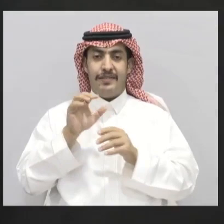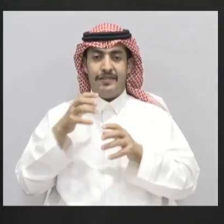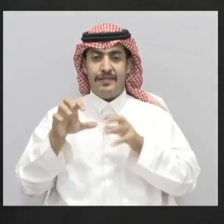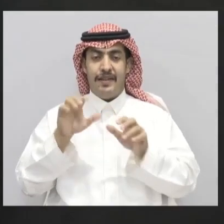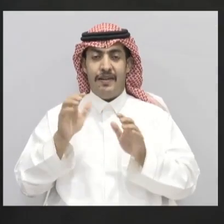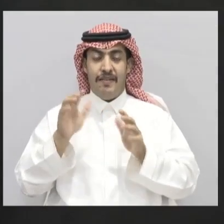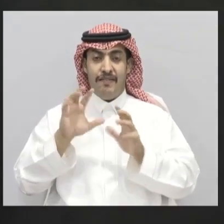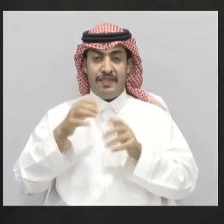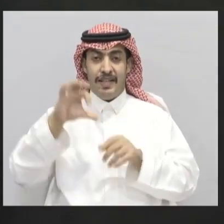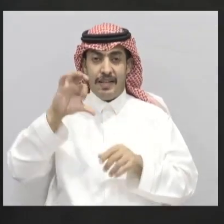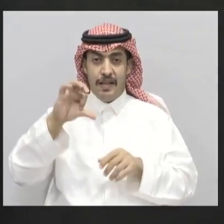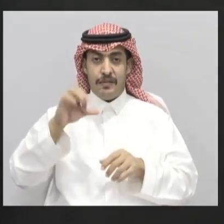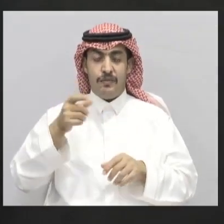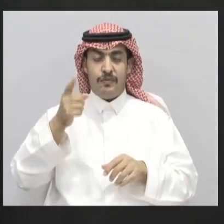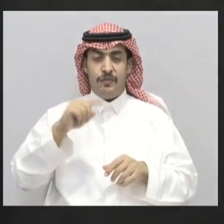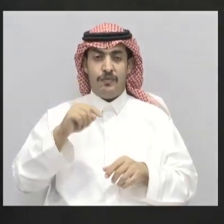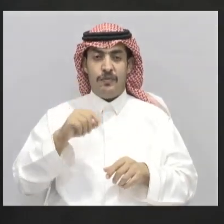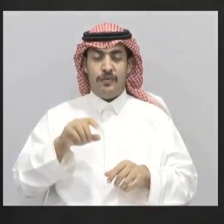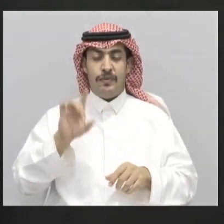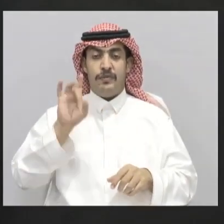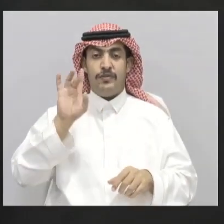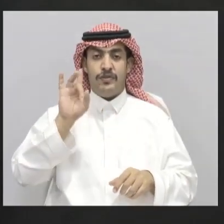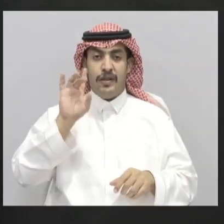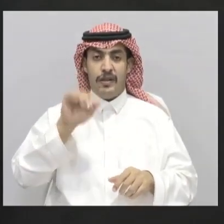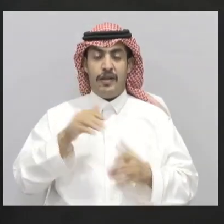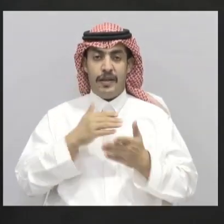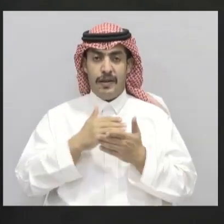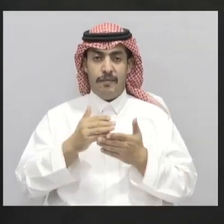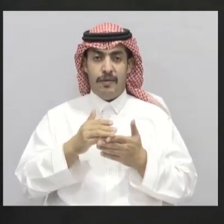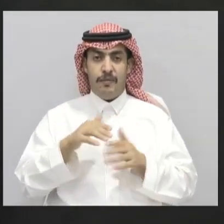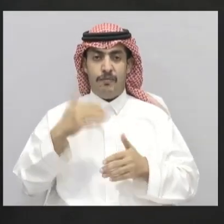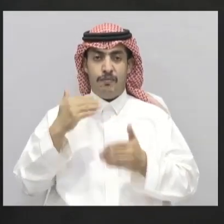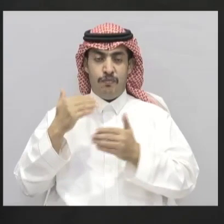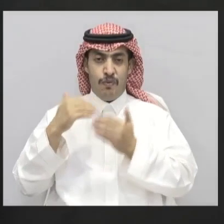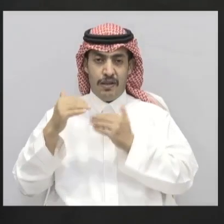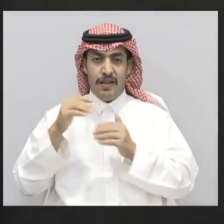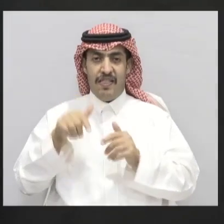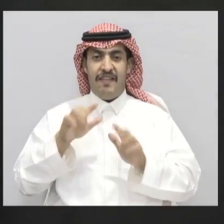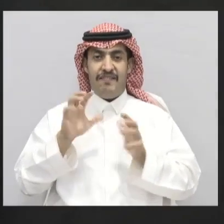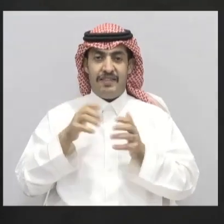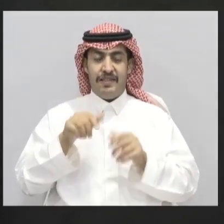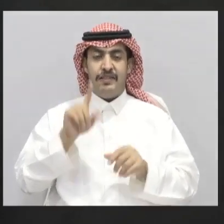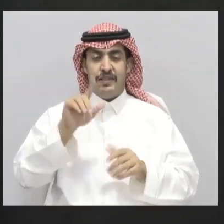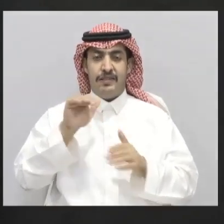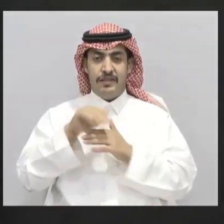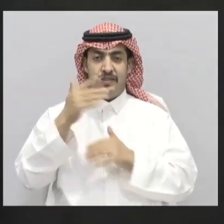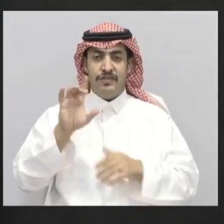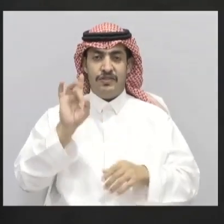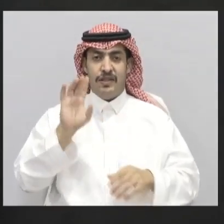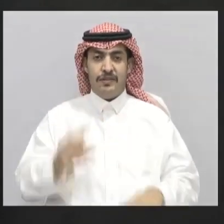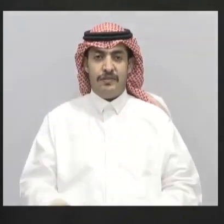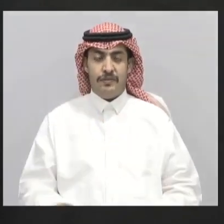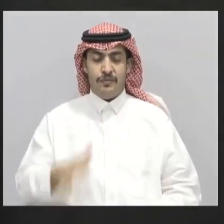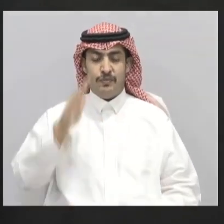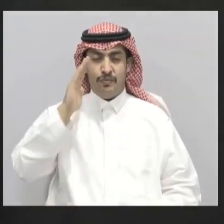من الفصل التاسع وباذن الله سنكمل مراجعه هذا الفصل في حصه اللاحقه